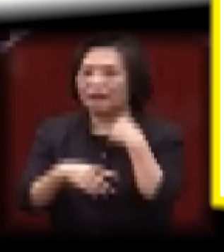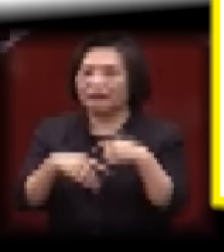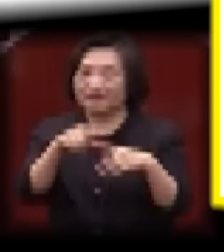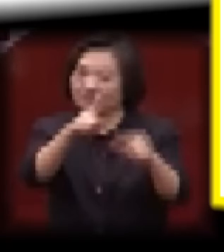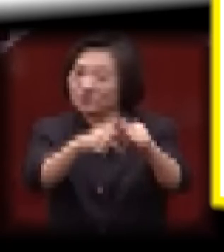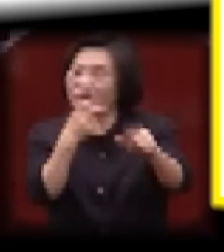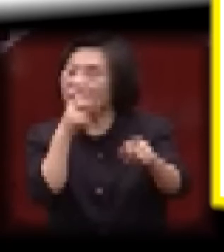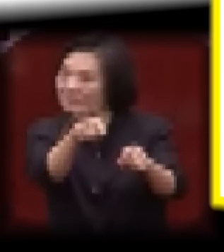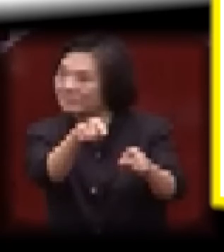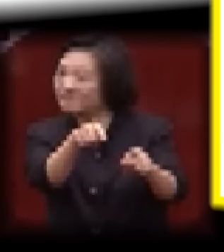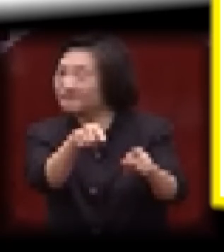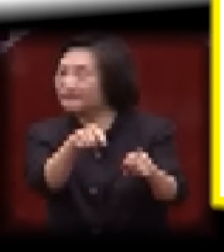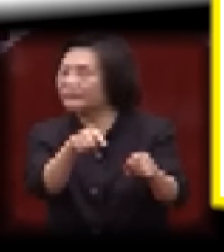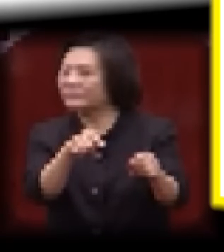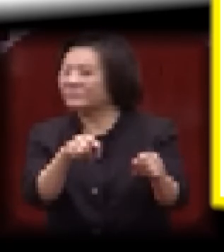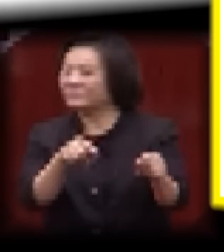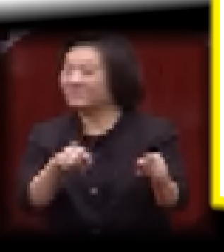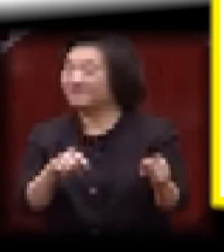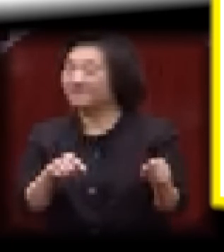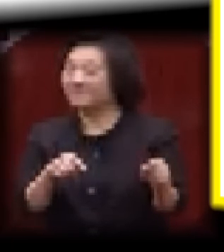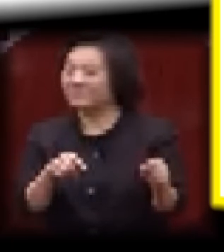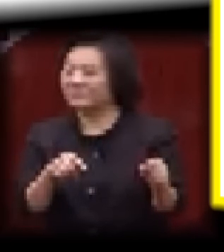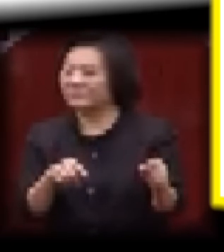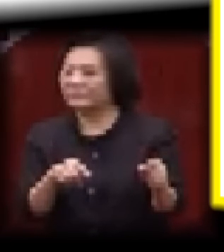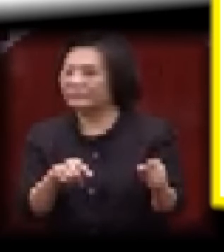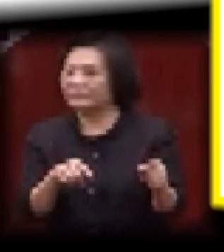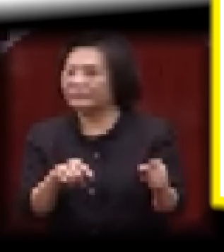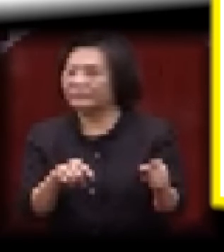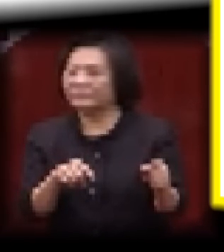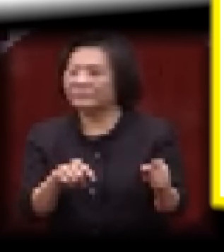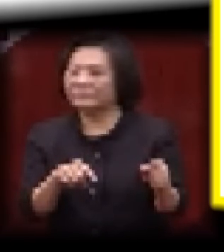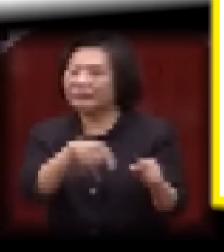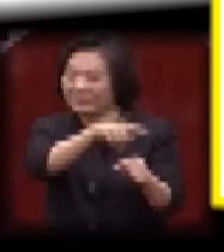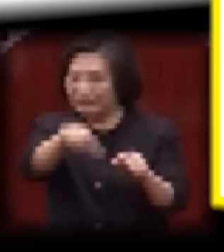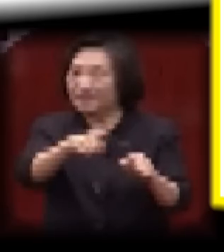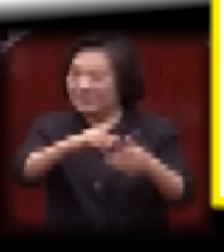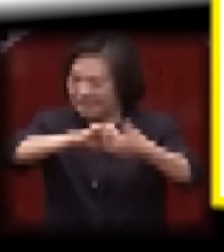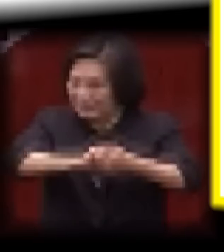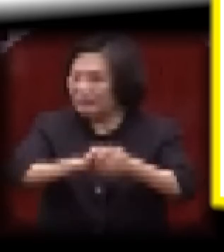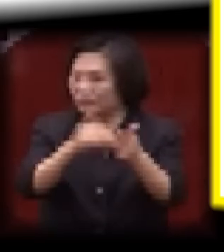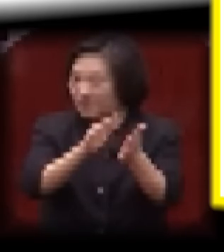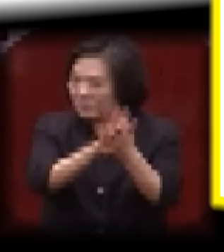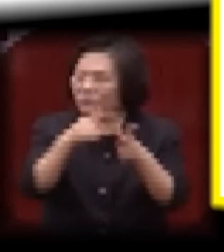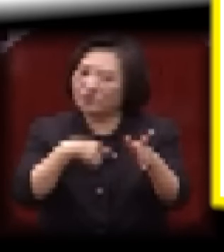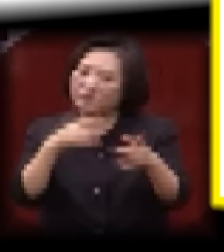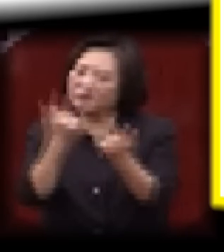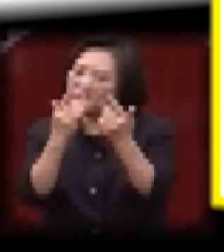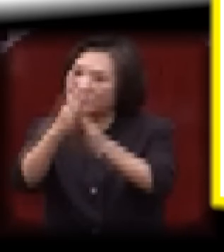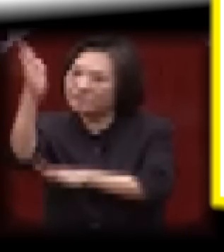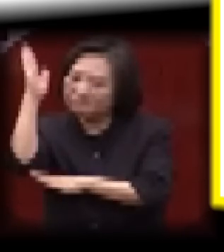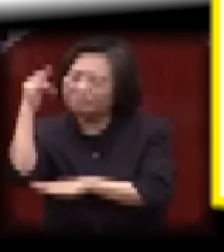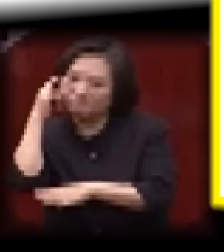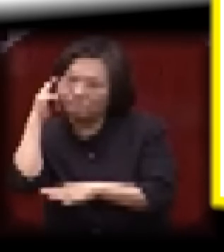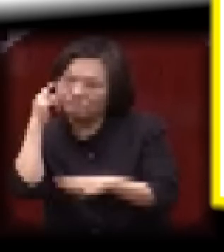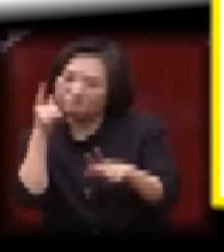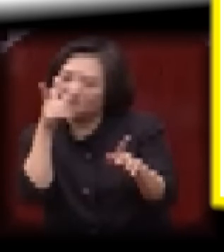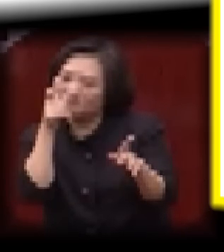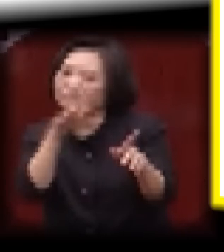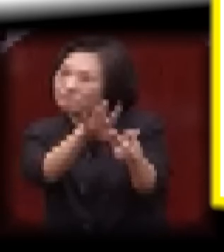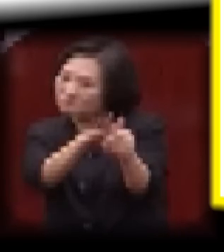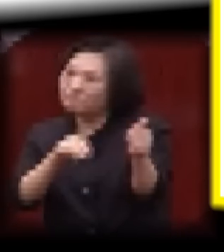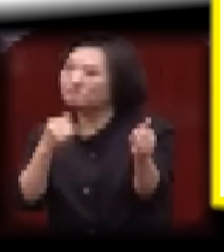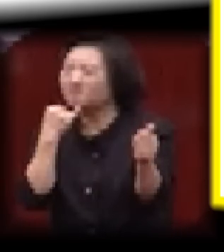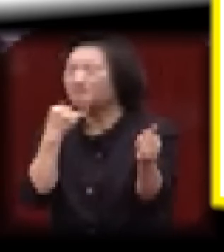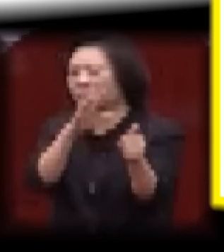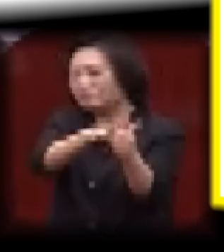观法在我们认为是应该它先定出来以后，我们再推台北市的景观管理自治条例。那在这